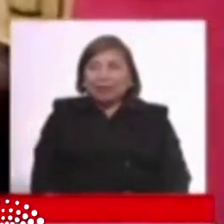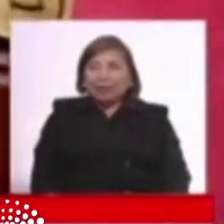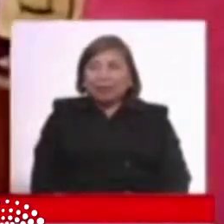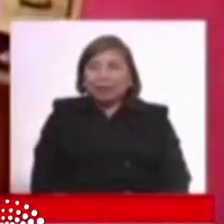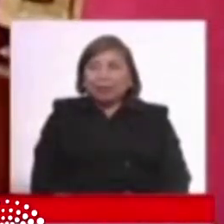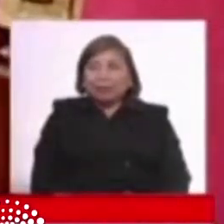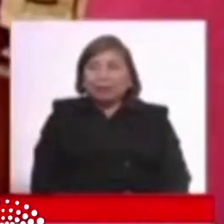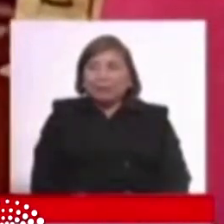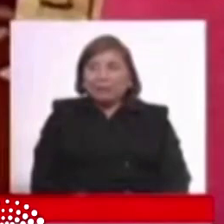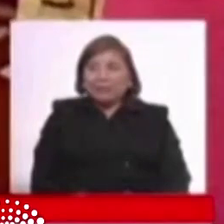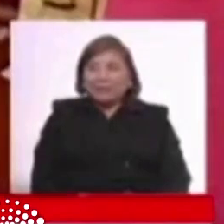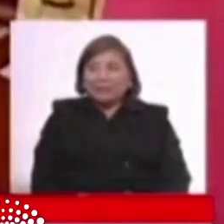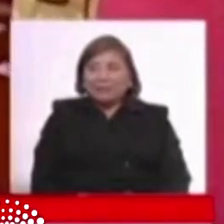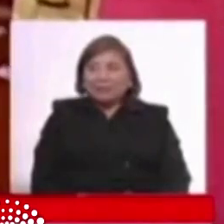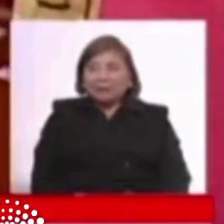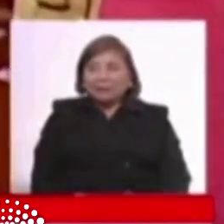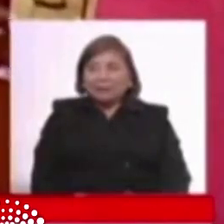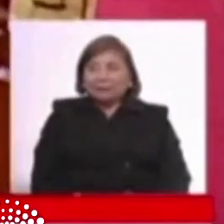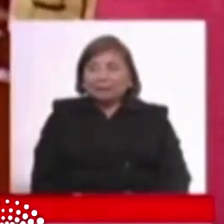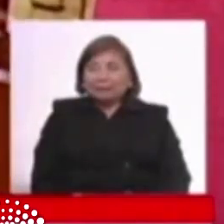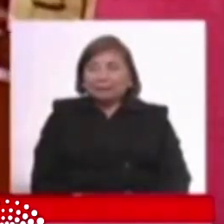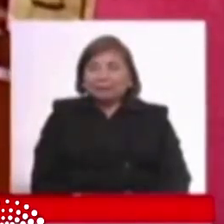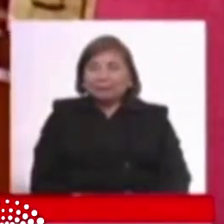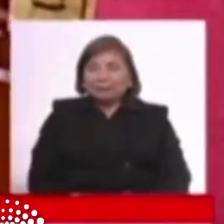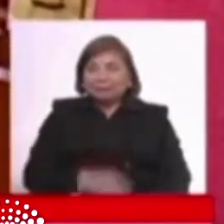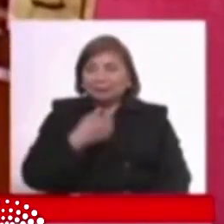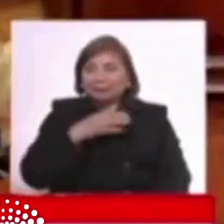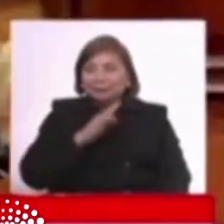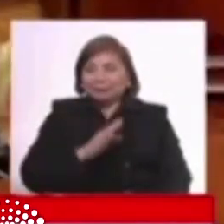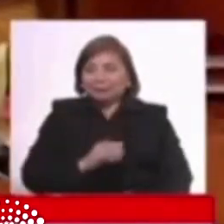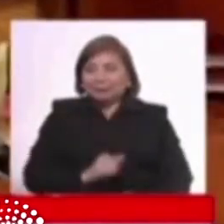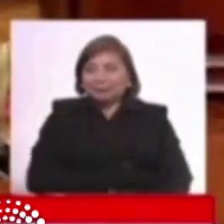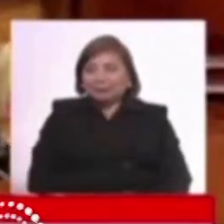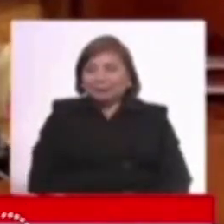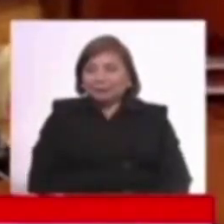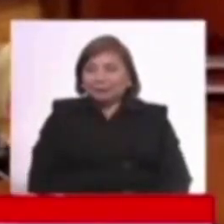wollen ihr jedoch nicht die ganze Amtszeit bis 2026 zugestehen.